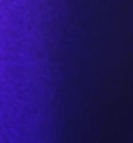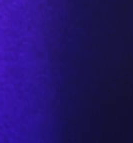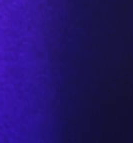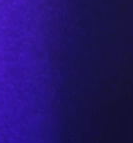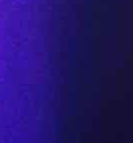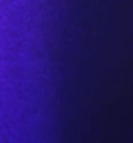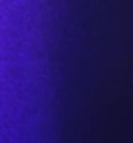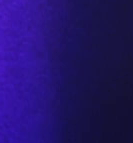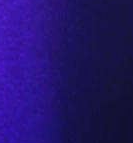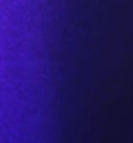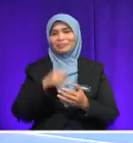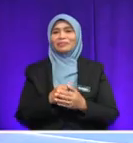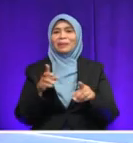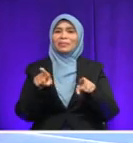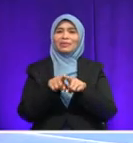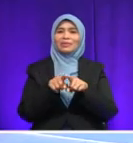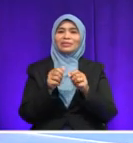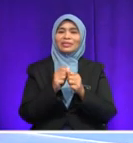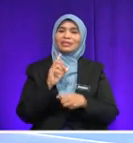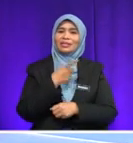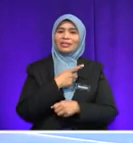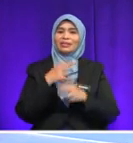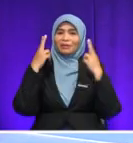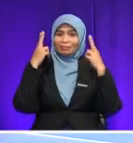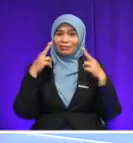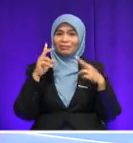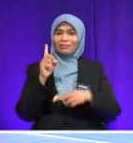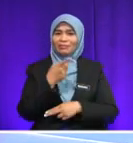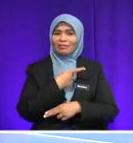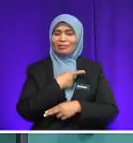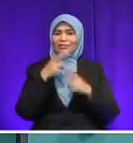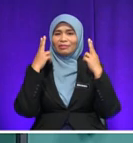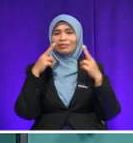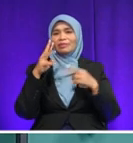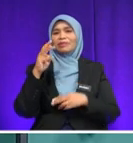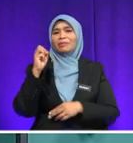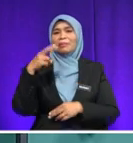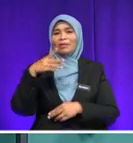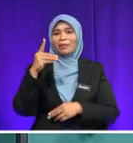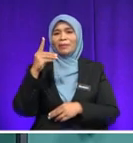jadi bersama dengan kita juga di studio Ustaz kita Ustaz Muhammad